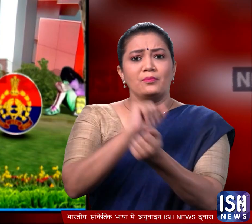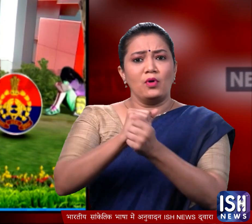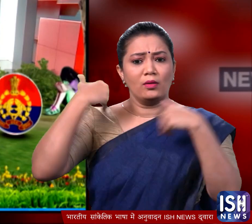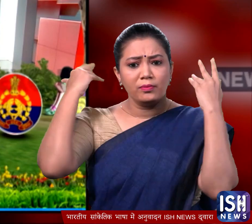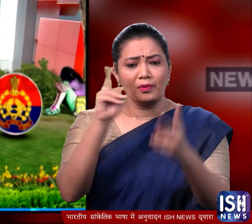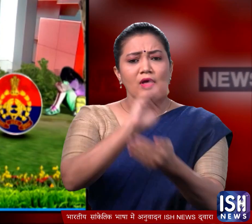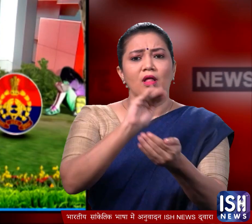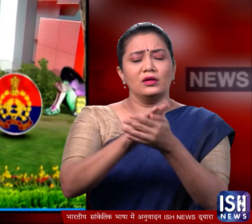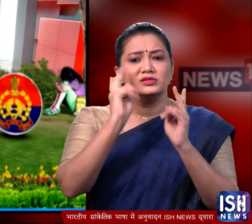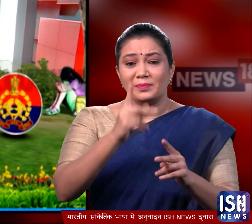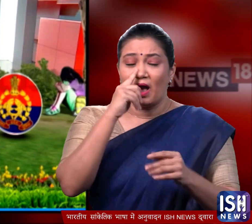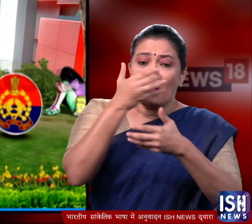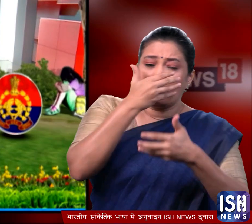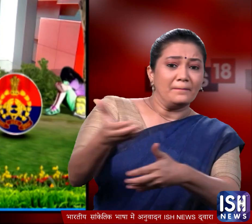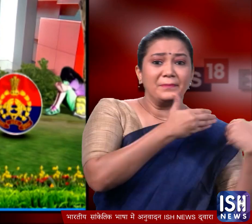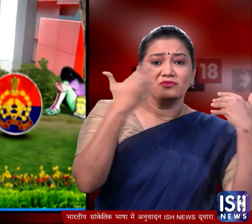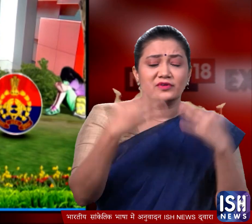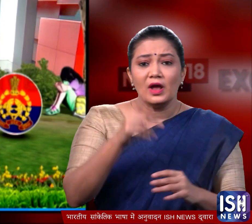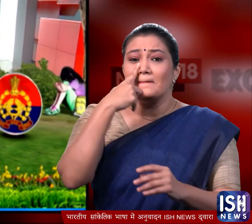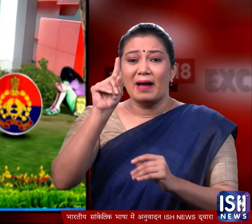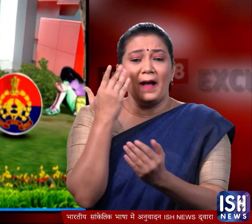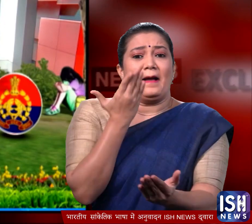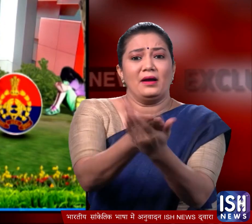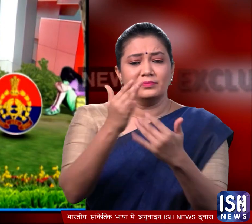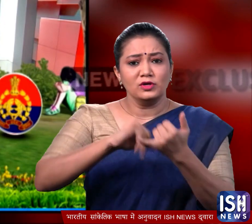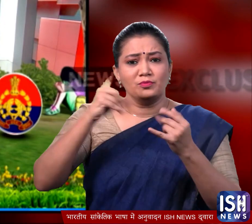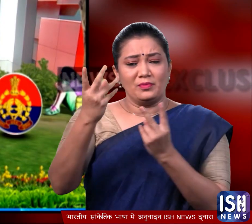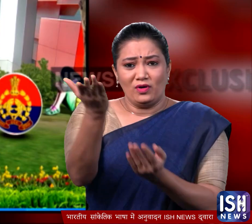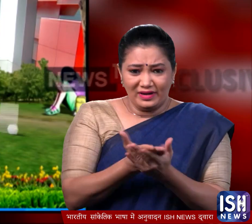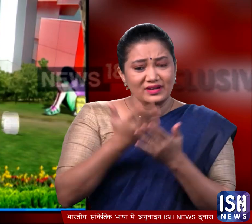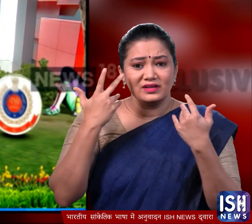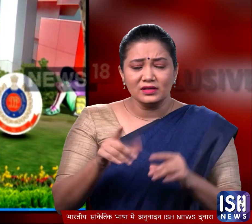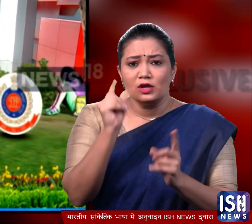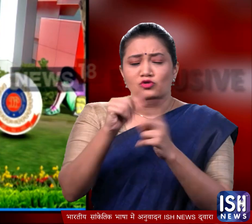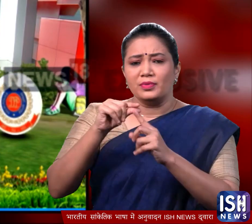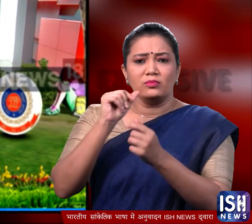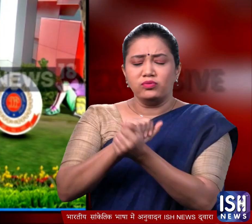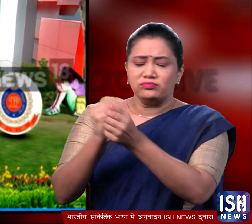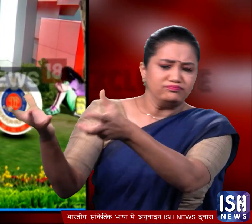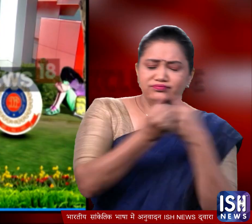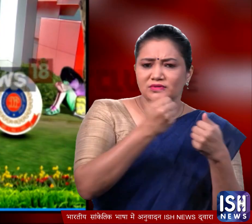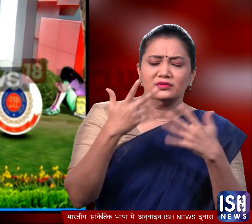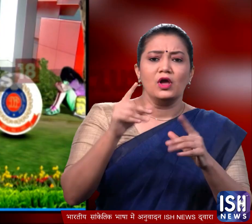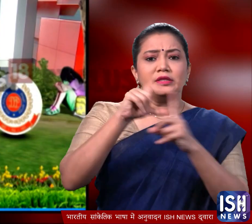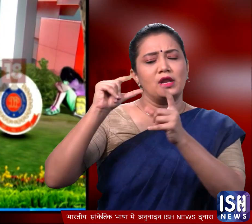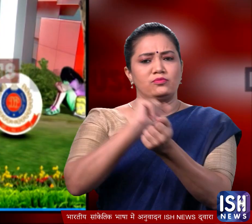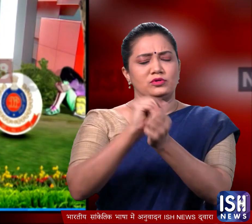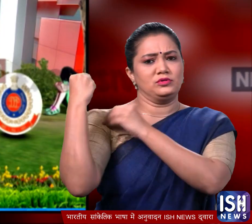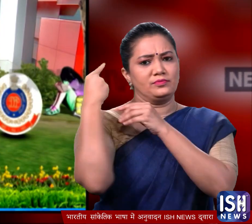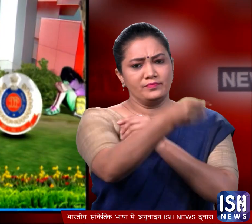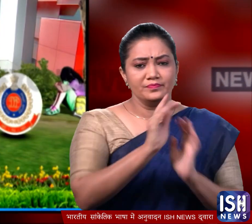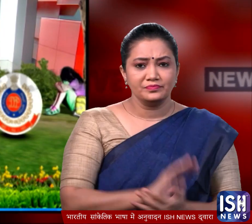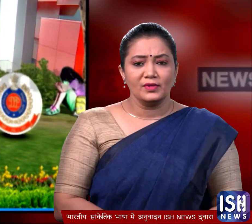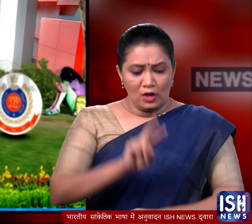पुलिस के पास था, लेकिन अगवा की गई लड़की की मां की याचिका पर सुप्रीम कोर्ट ने यूपी पुलिस से यह केस ले लिया था और दिल्ली पुलिस को सौंप